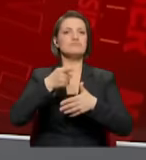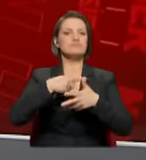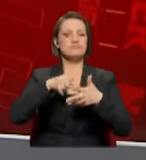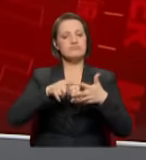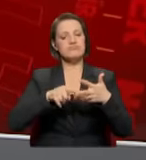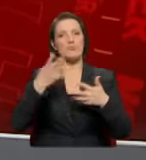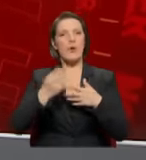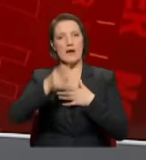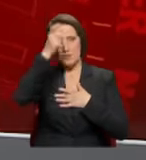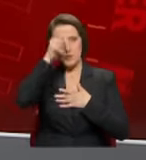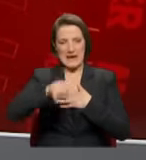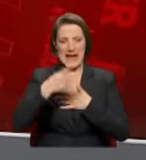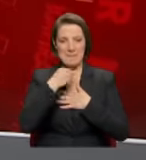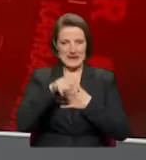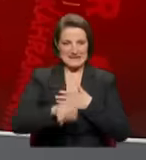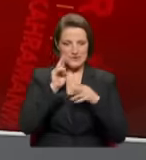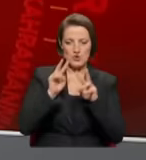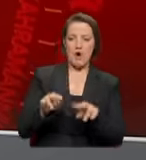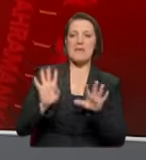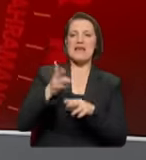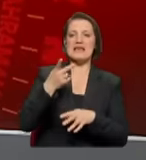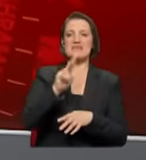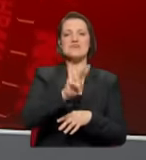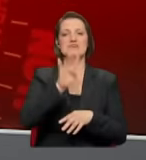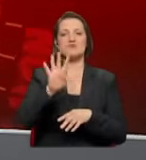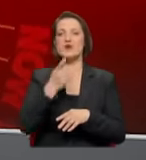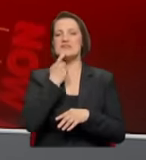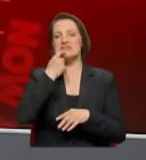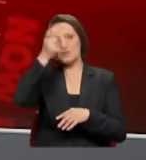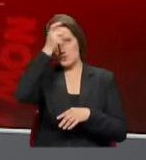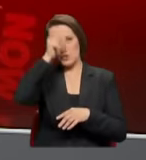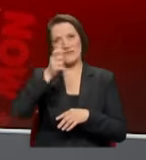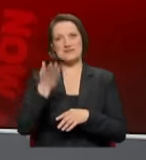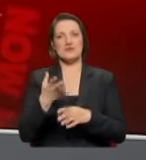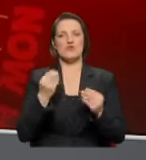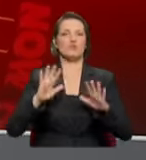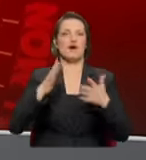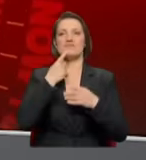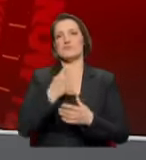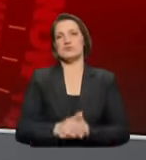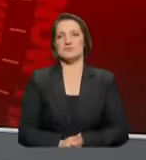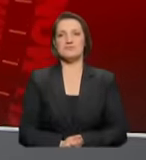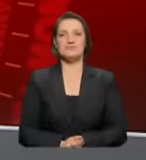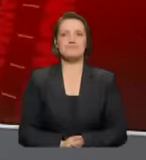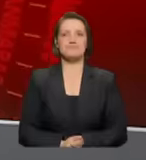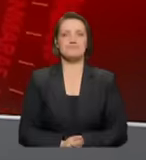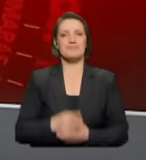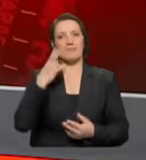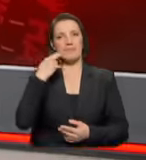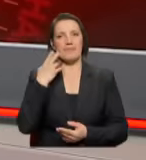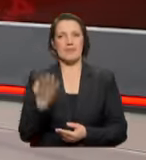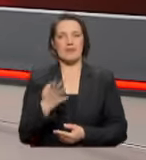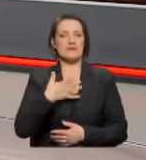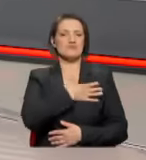olan, sadece emekliyi görmeyen 2024 yılı Türkiye'si çok tuhaf demiş.